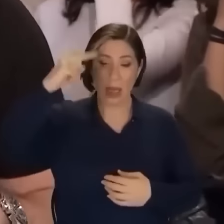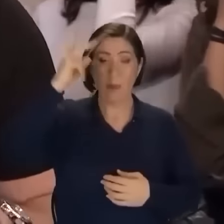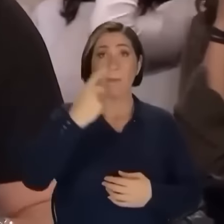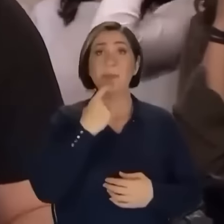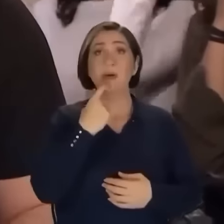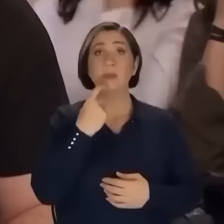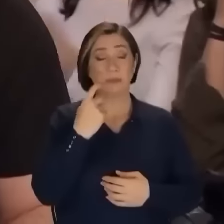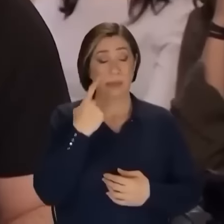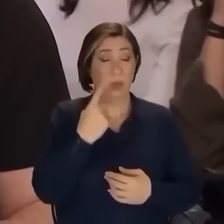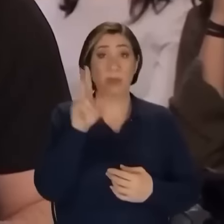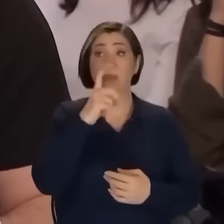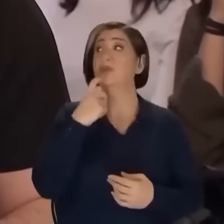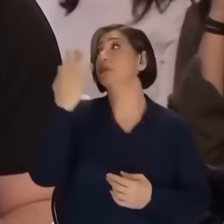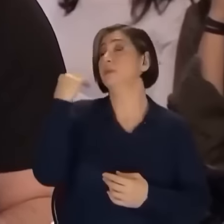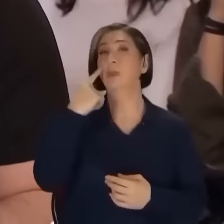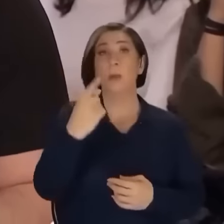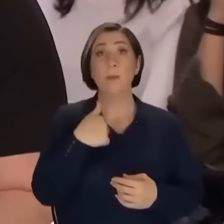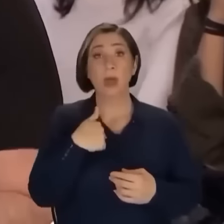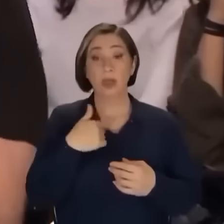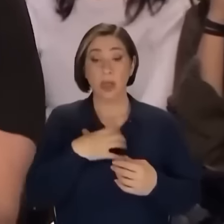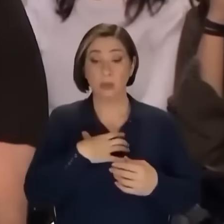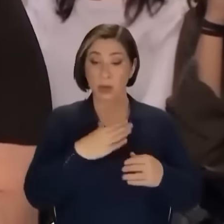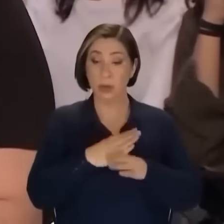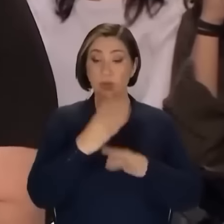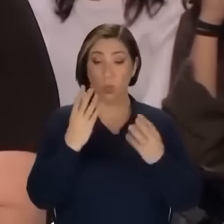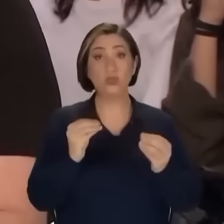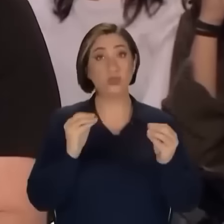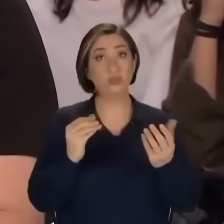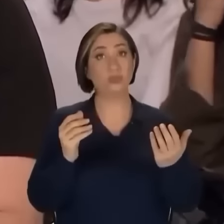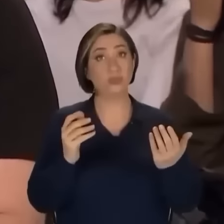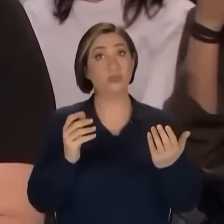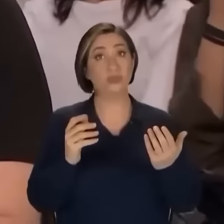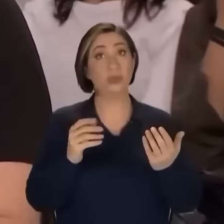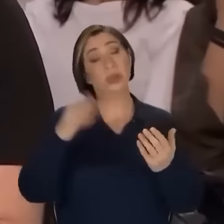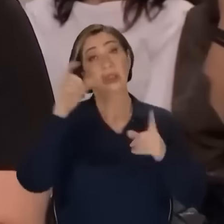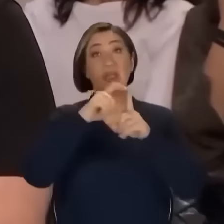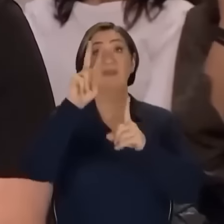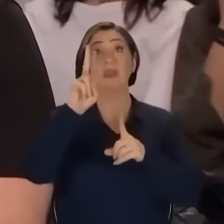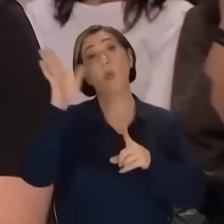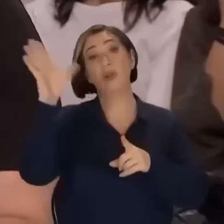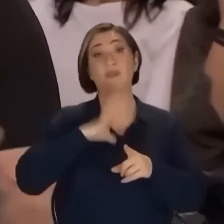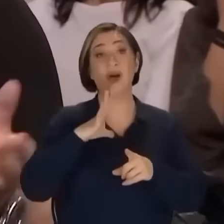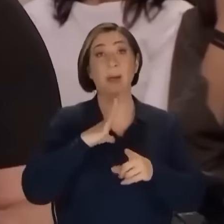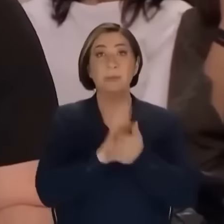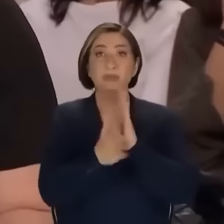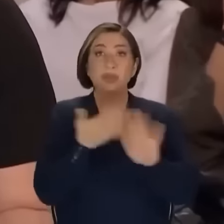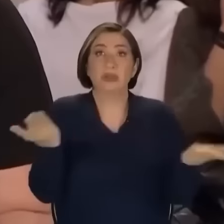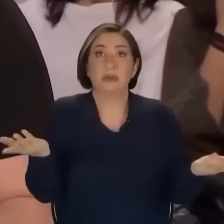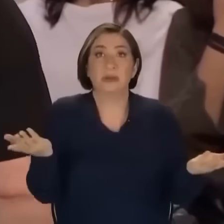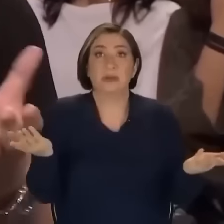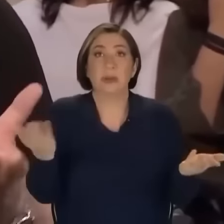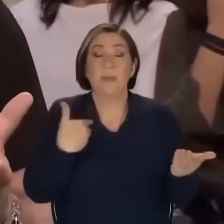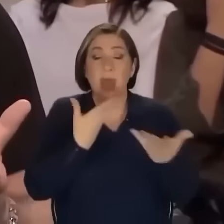20 yaşıma dönüp Ulan ben kendimi gerçekleştirmiş 50 Hani yani git dvd'ler orada duruyor zaten bitmiş yani